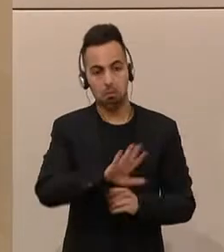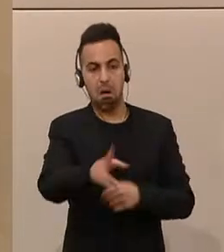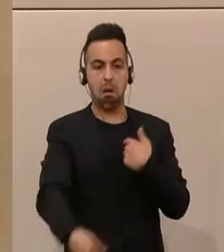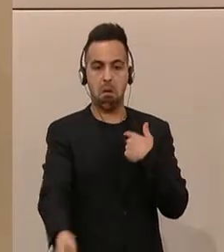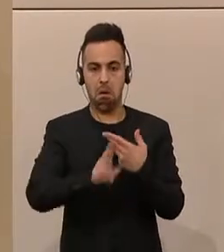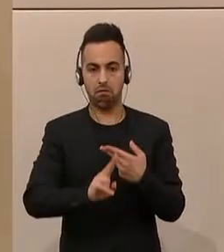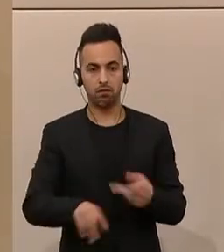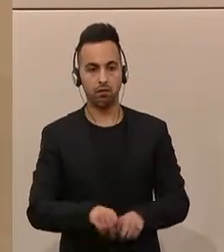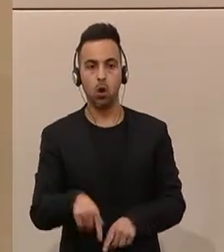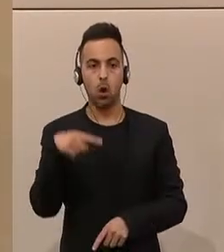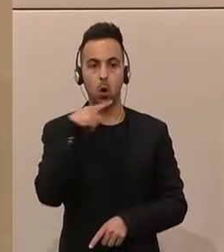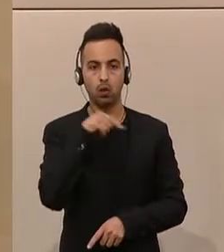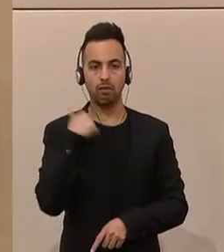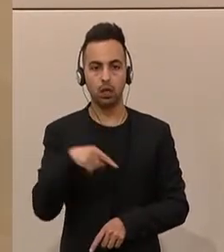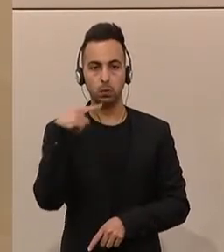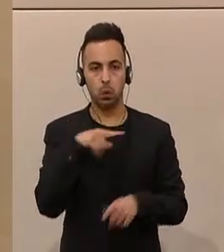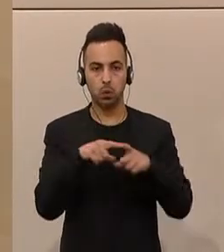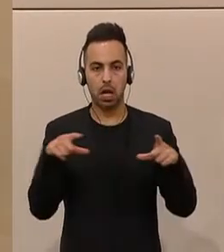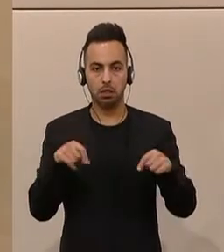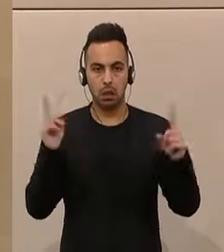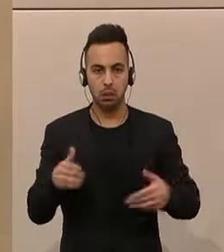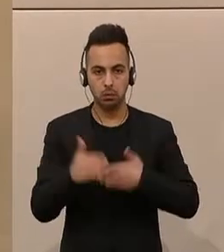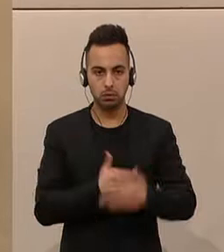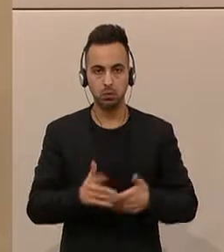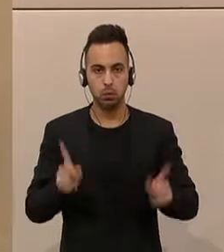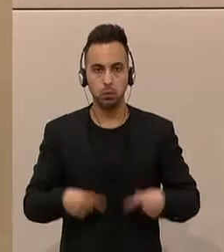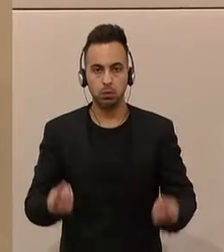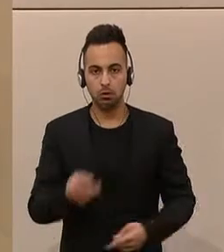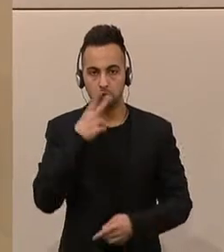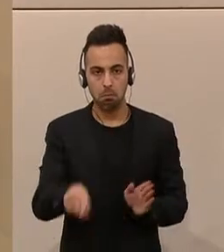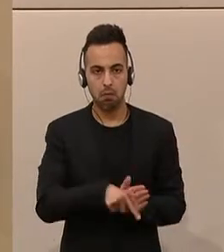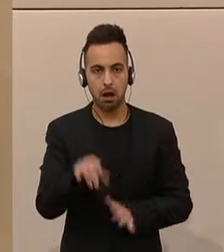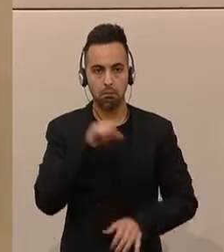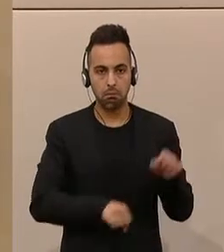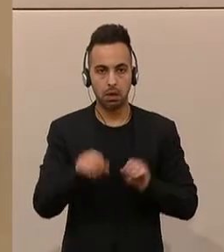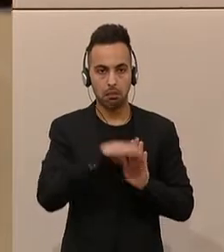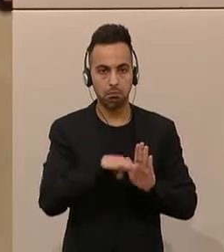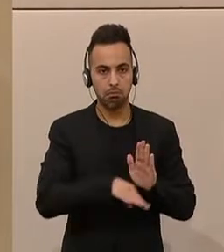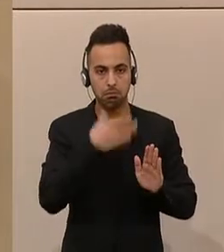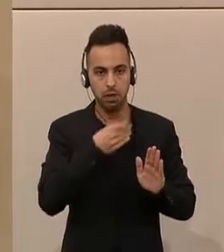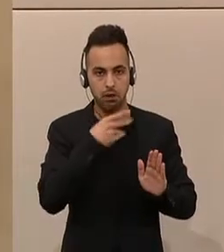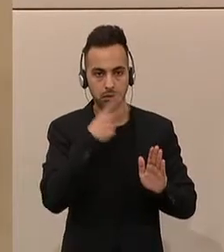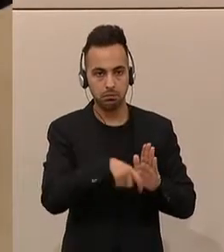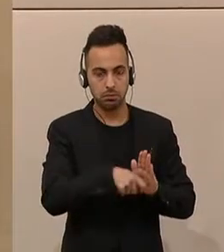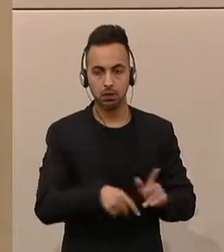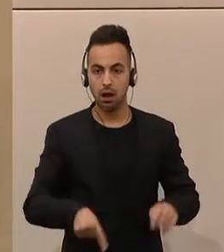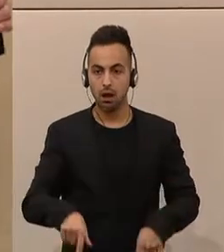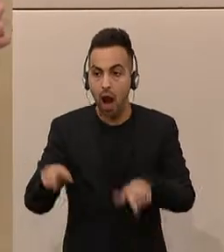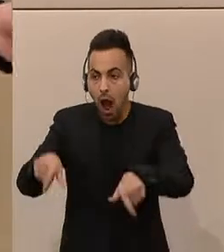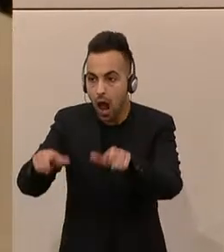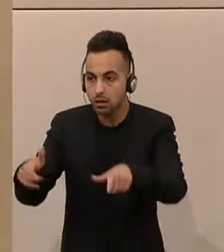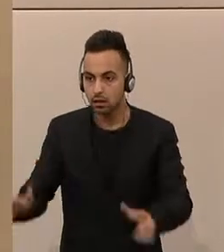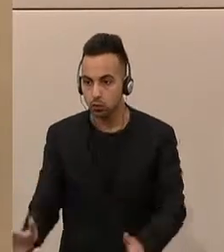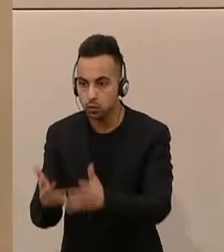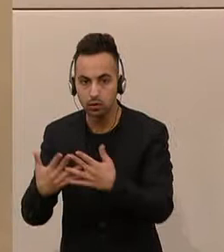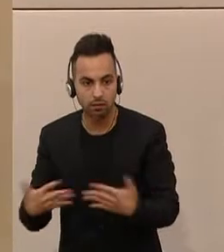drauf, Rot-Weiß-Rot-Card aufmachen und dann die Mangelbedarfsliste regionalisieren. Null Unterstützung für die Älteren in unserem Land,